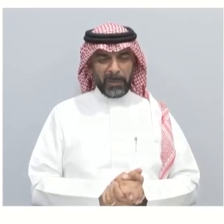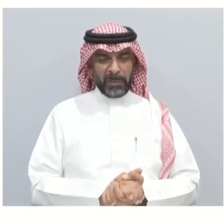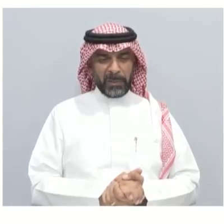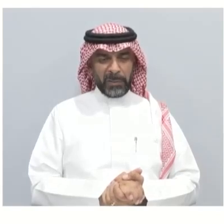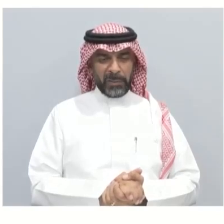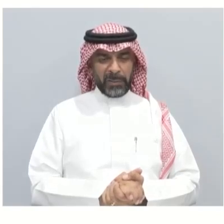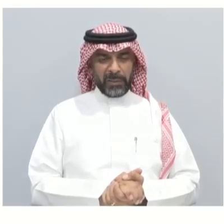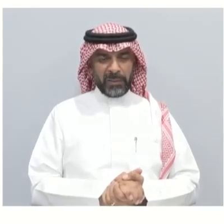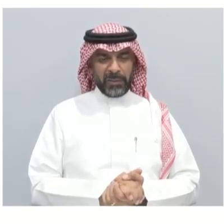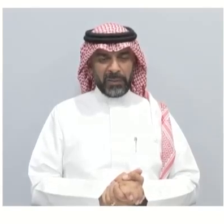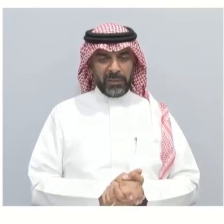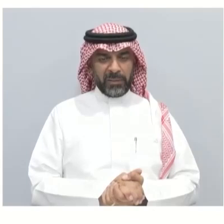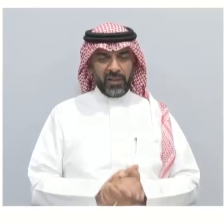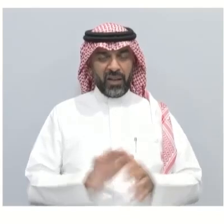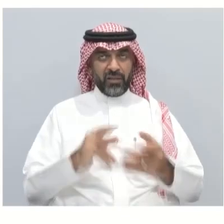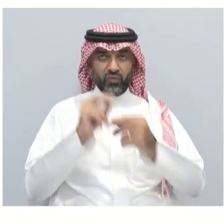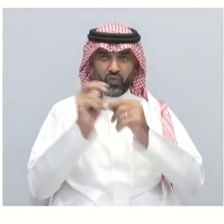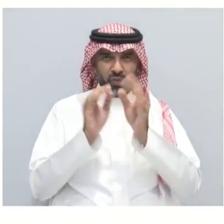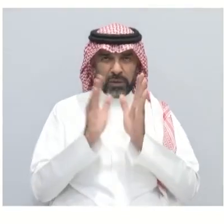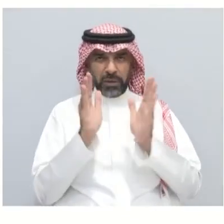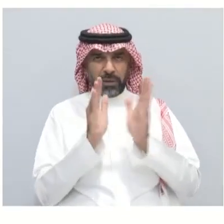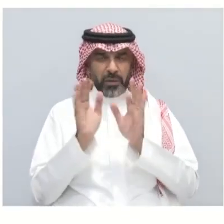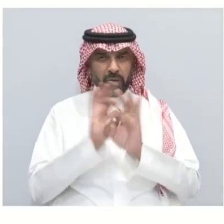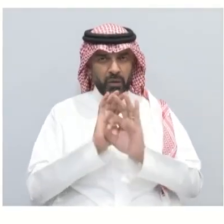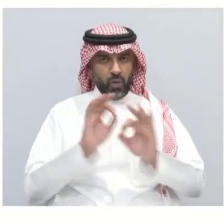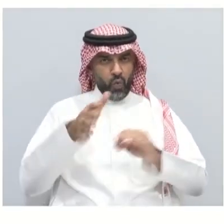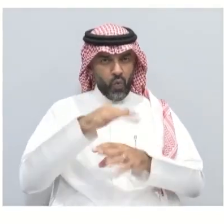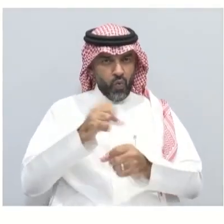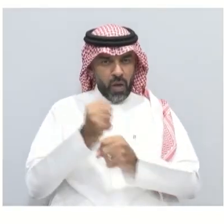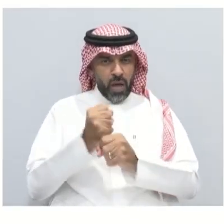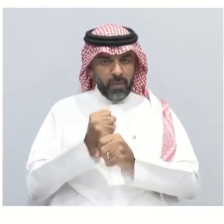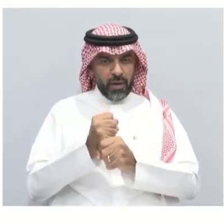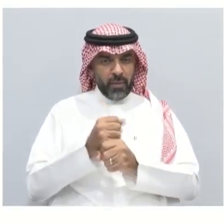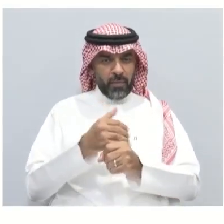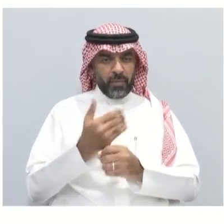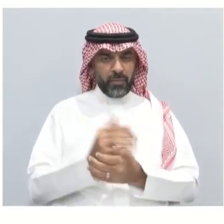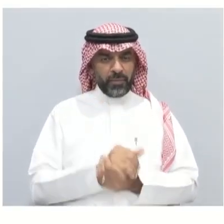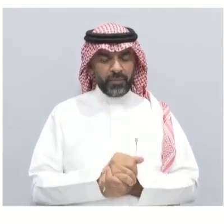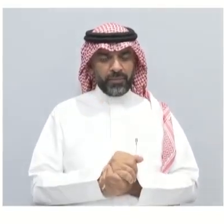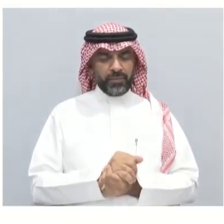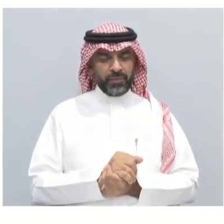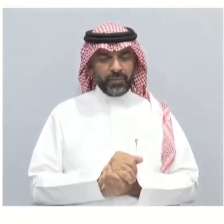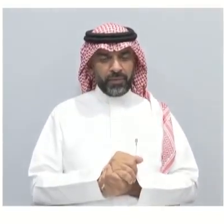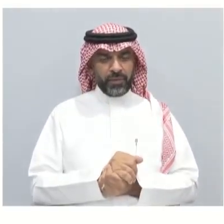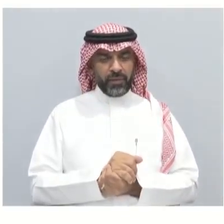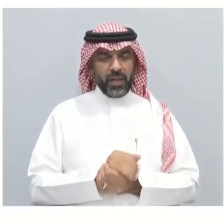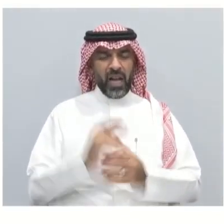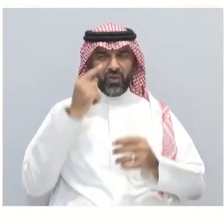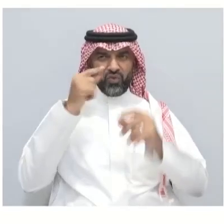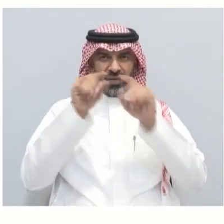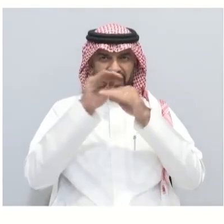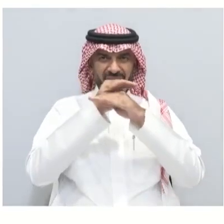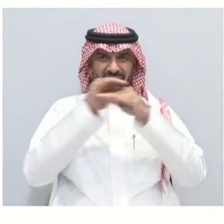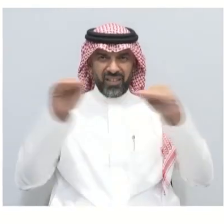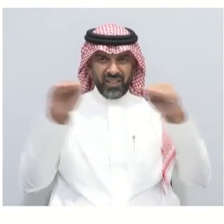ننسى ان نقوم بماذا نستطيع ايضا ممكن ان نقوم بعمل تباعد اذا اردنا